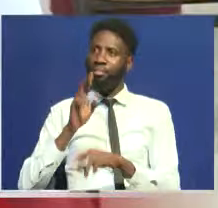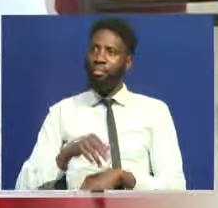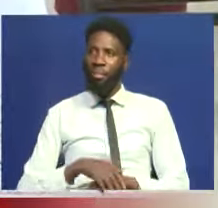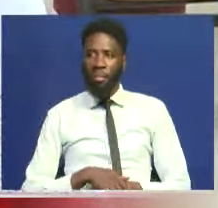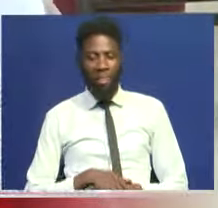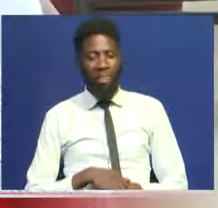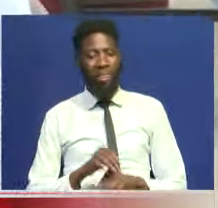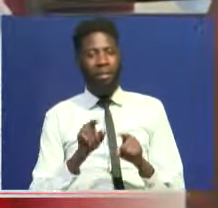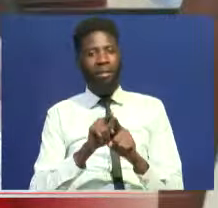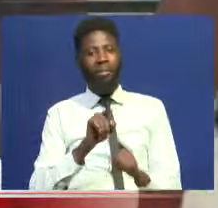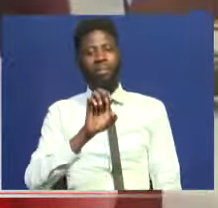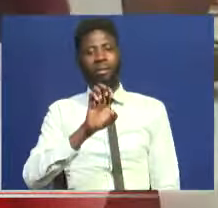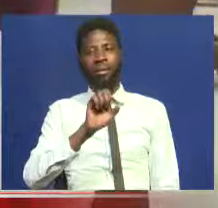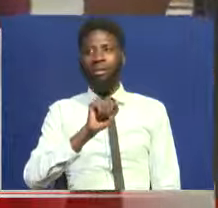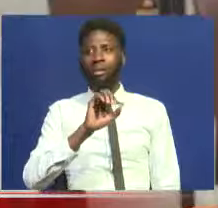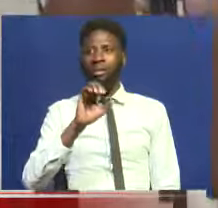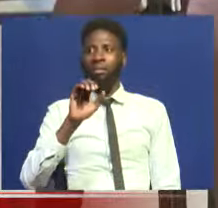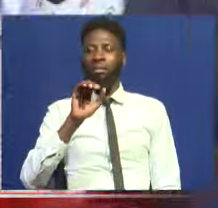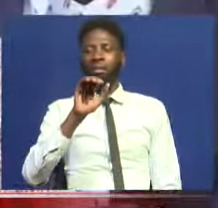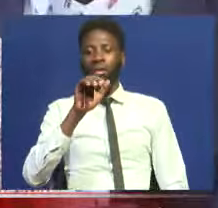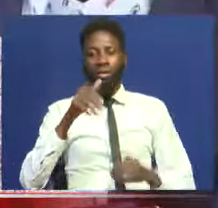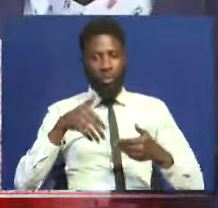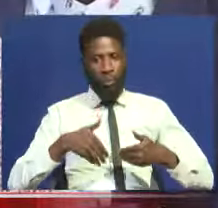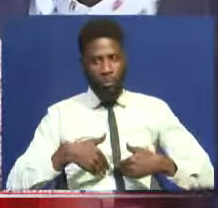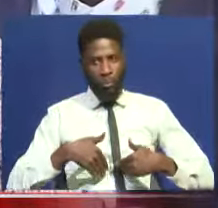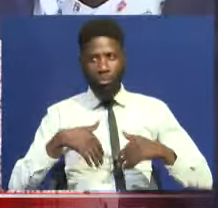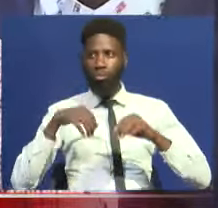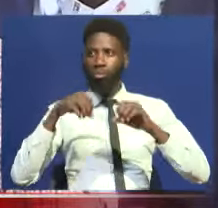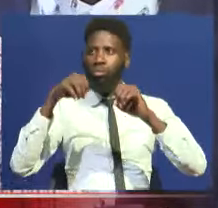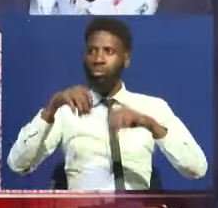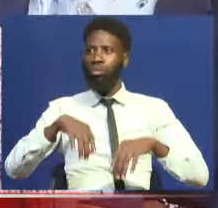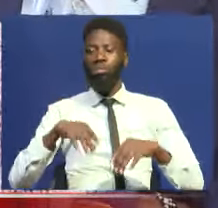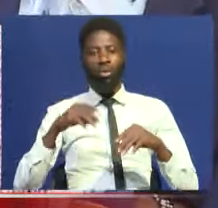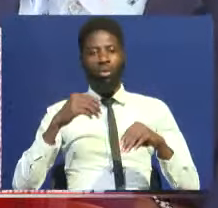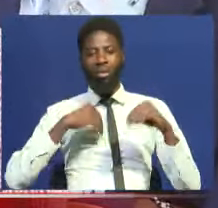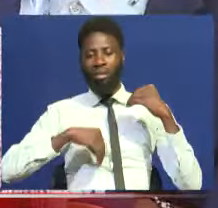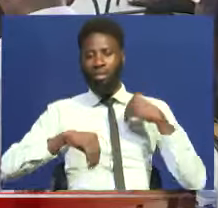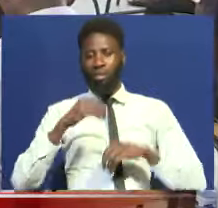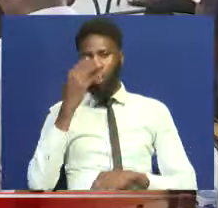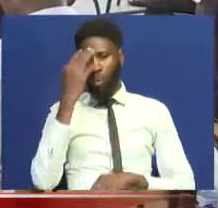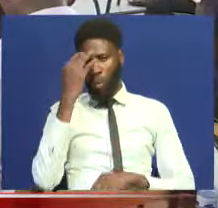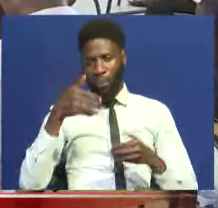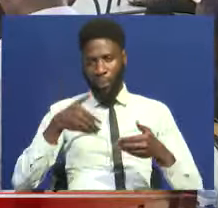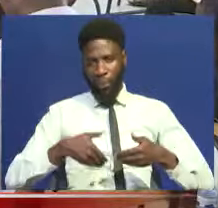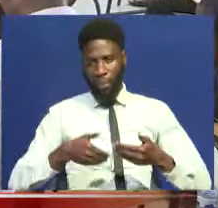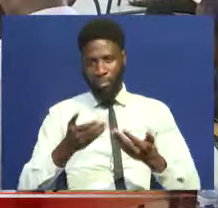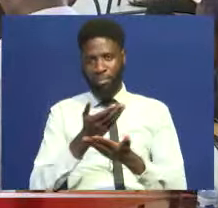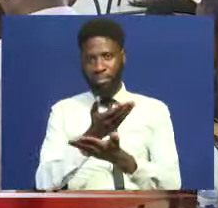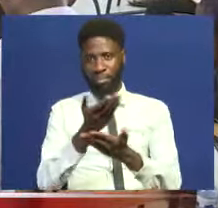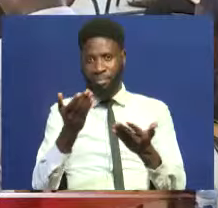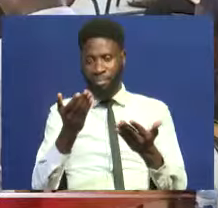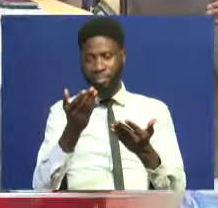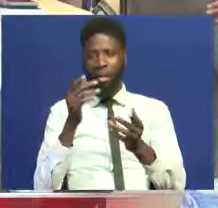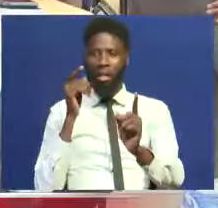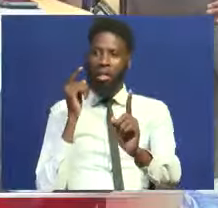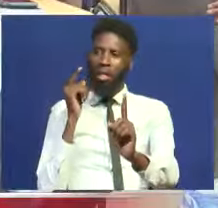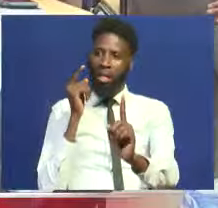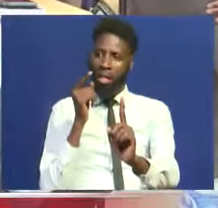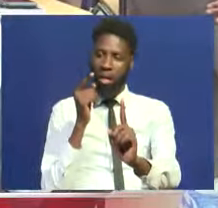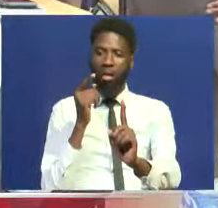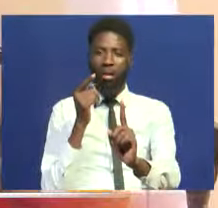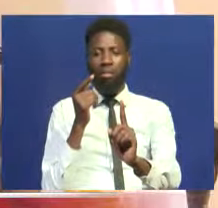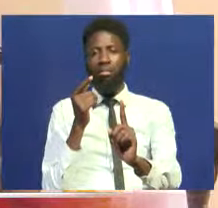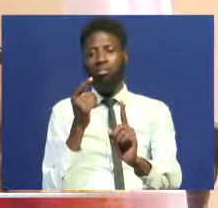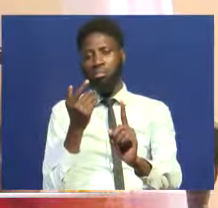EACC imetoa wito kwa vijana kujiepusha na ufisadi kwa vyovyote vile, kwani wao ni kizazi kinacholengwa kutekwa